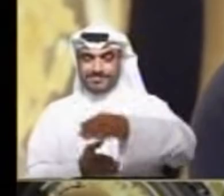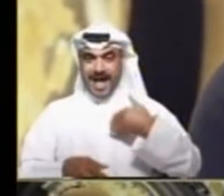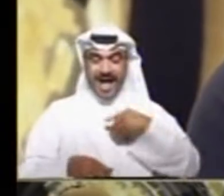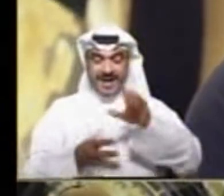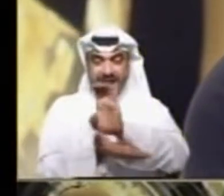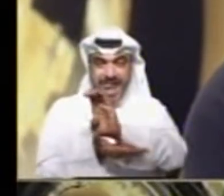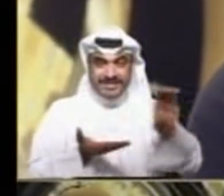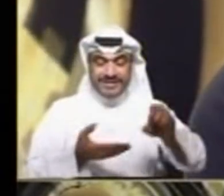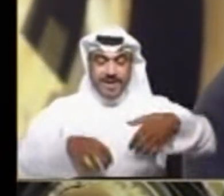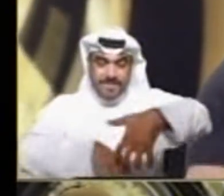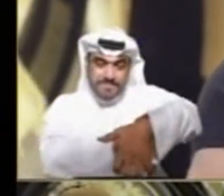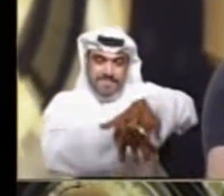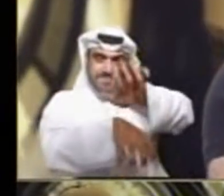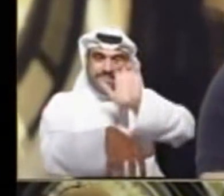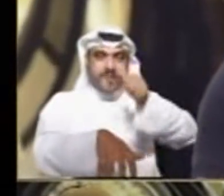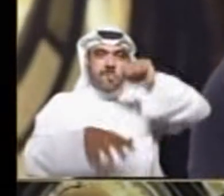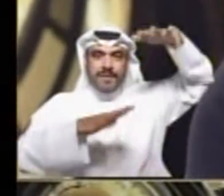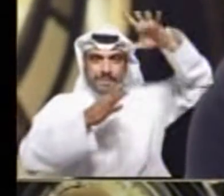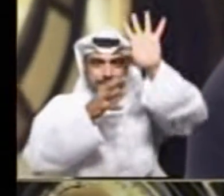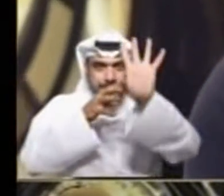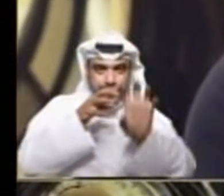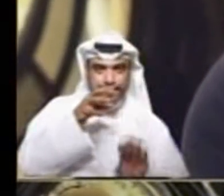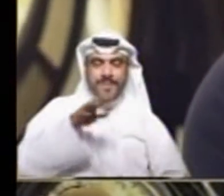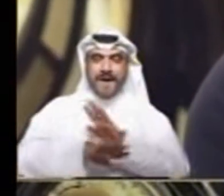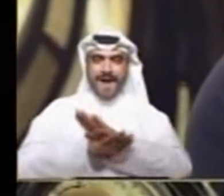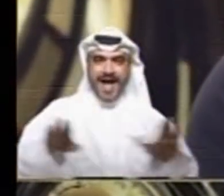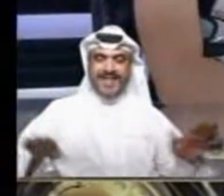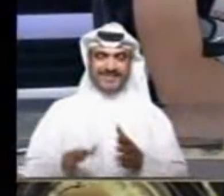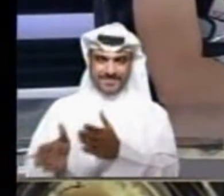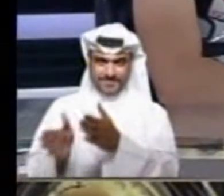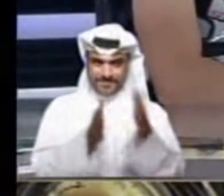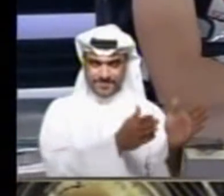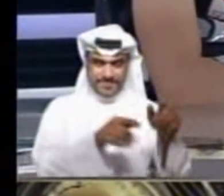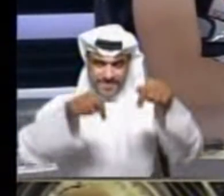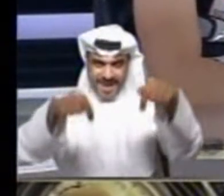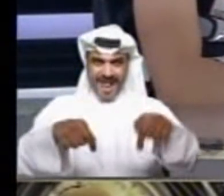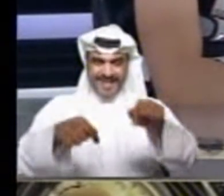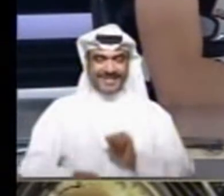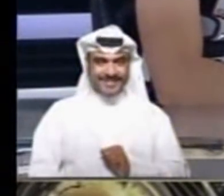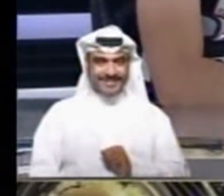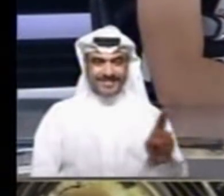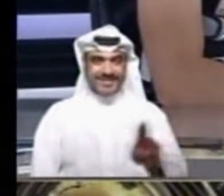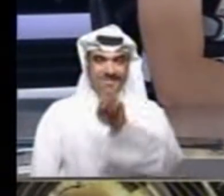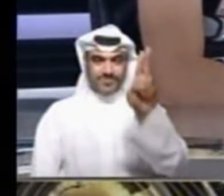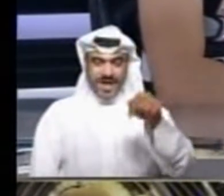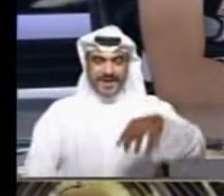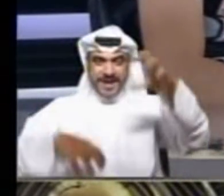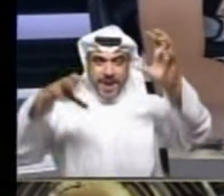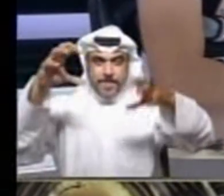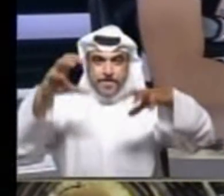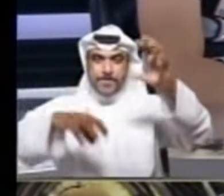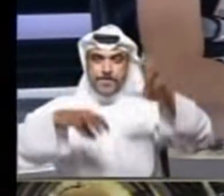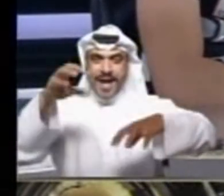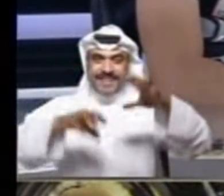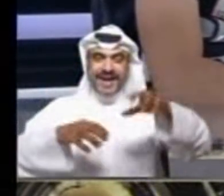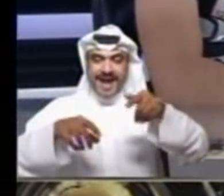فينا وفتحنا منهول المجاري وراح الماء يعني من الطريق كله. نعم، طيب الآن من خلال ما تمر به البلاد حاليا من